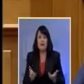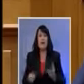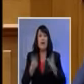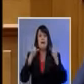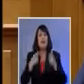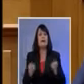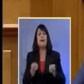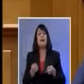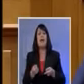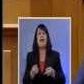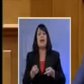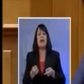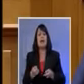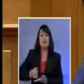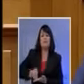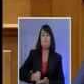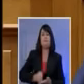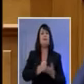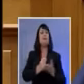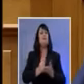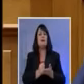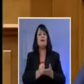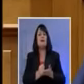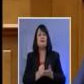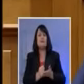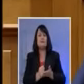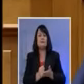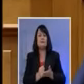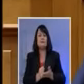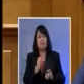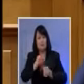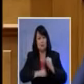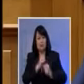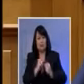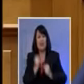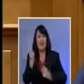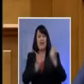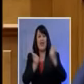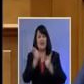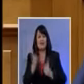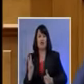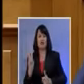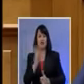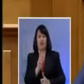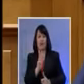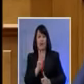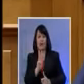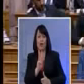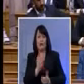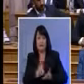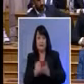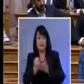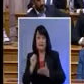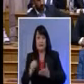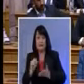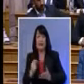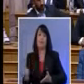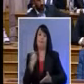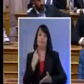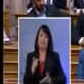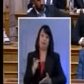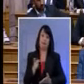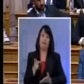Δημοκρατία στήριξε με νύχια και με δόντια τις προσπάθειες των δανειστών, αλλά απέτυχε. Η δεύτερη